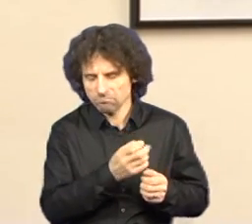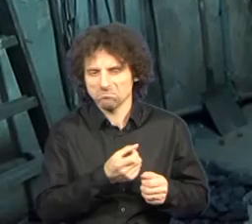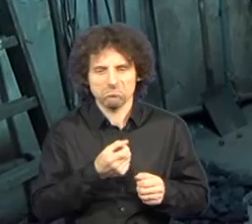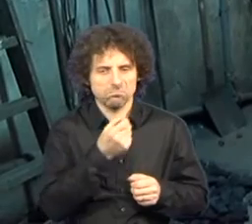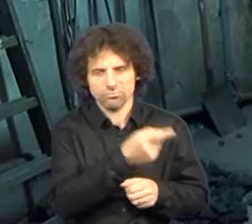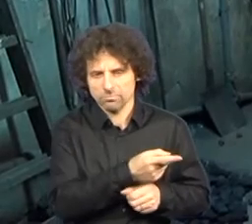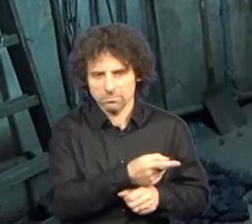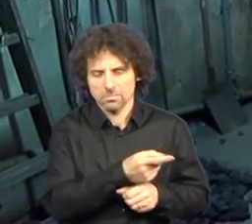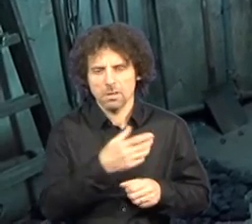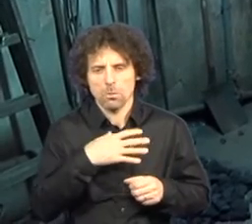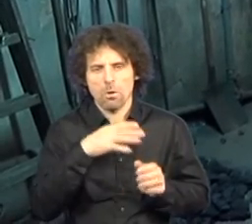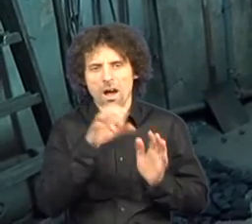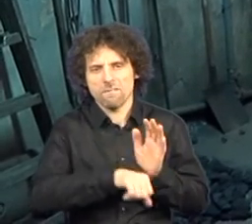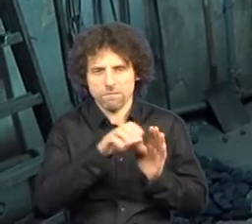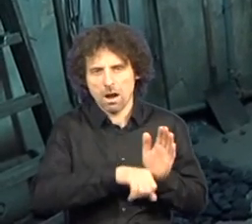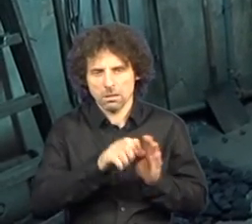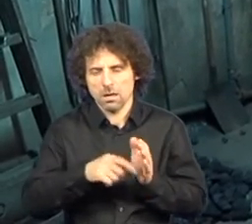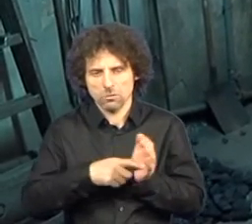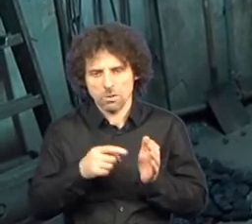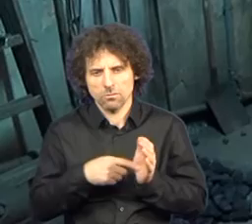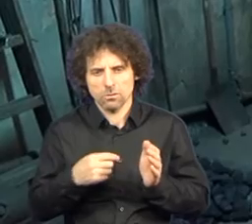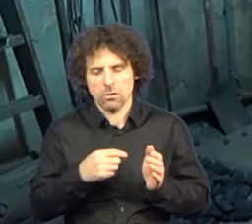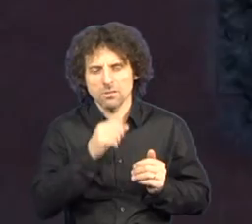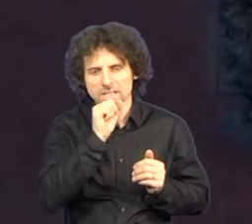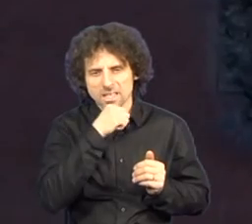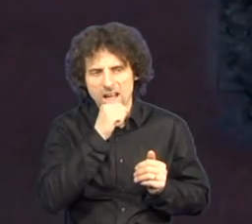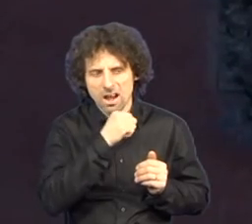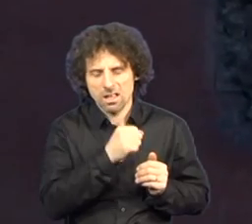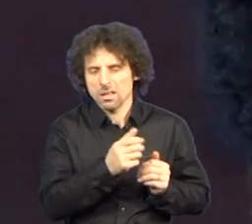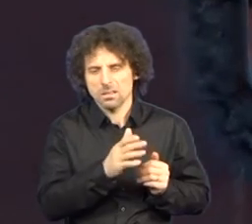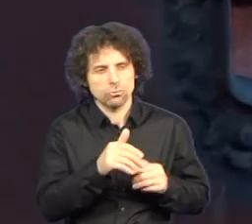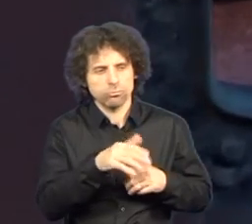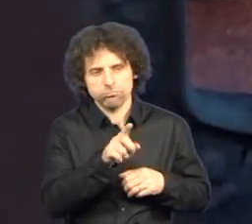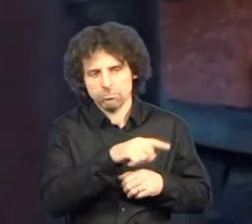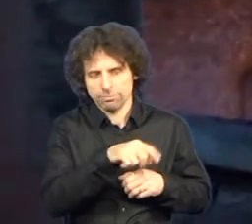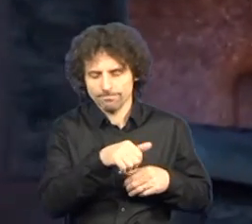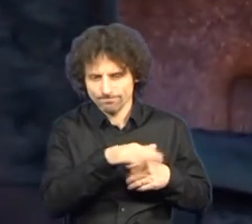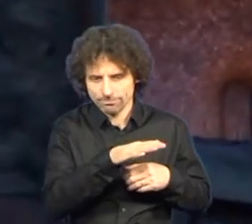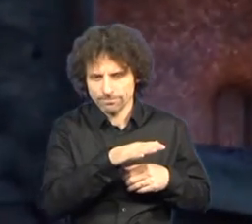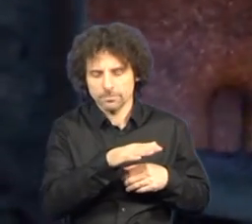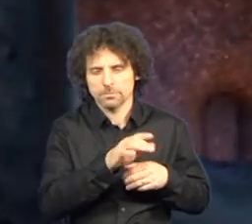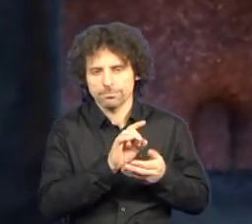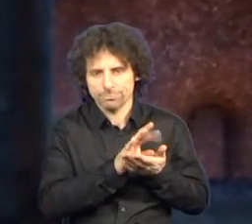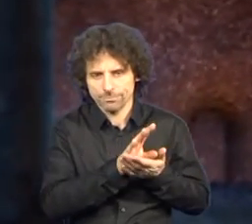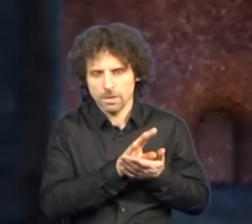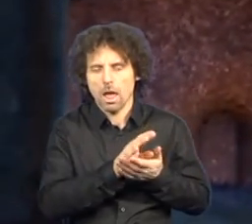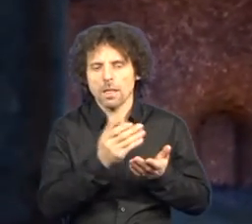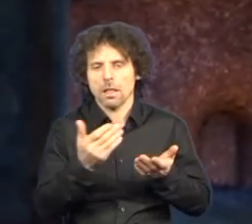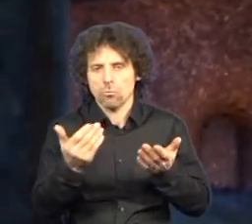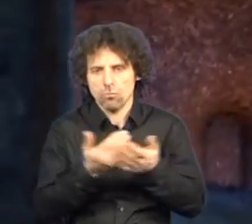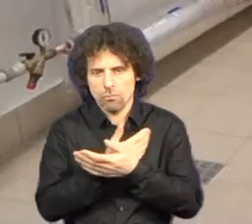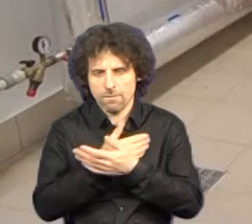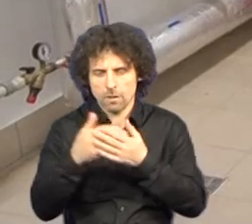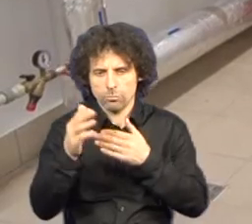która była bardzo już awaryjna, kotły stare i tą kotłownię zbudowano